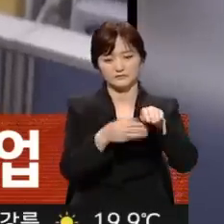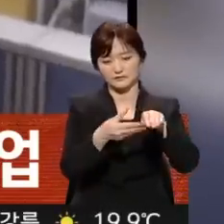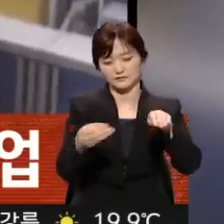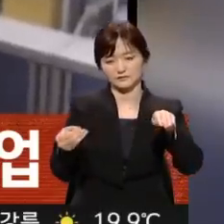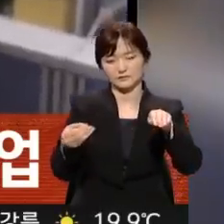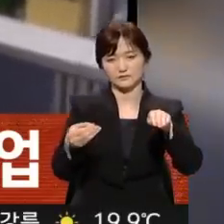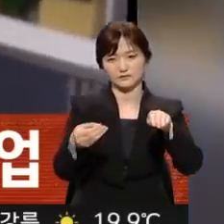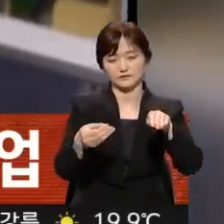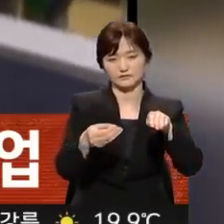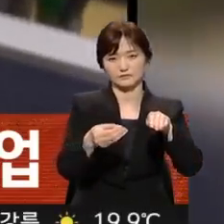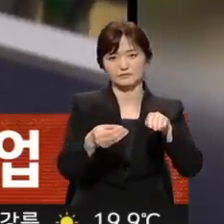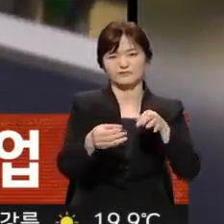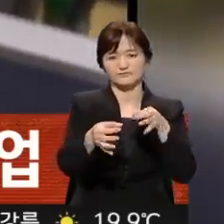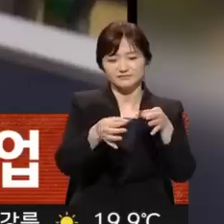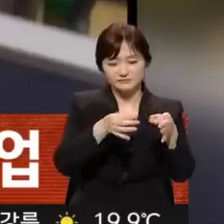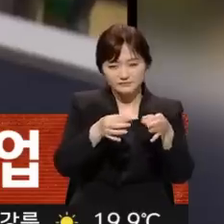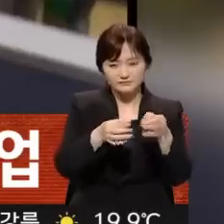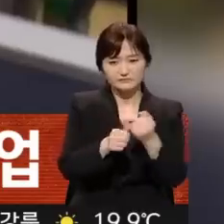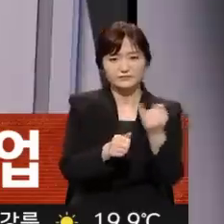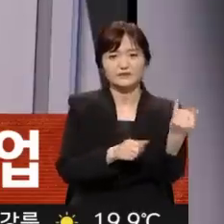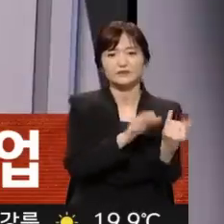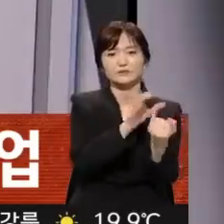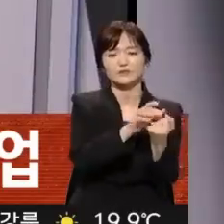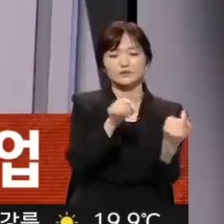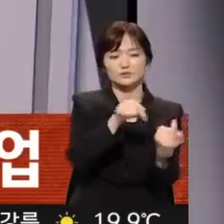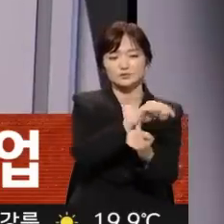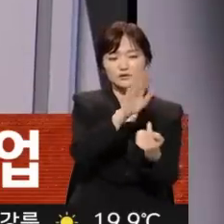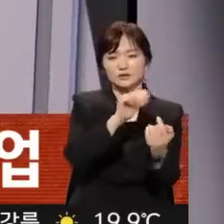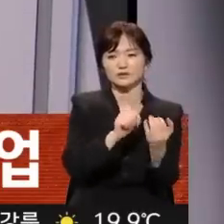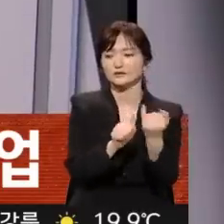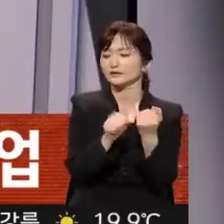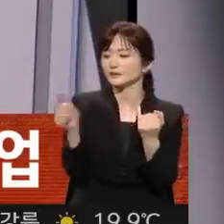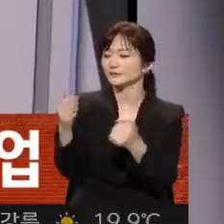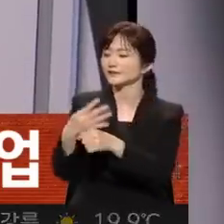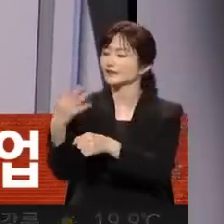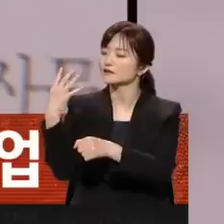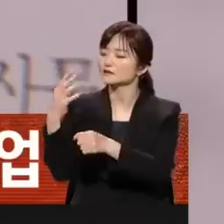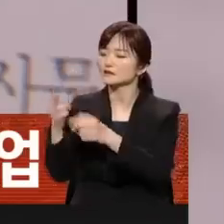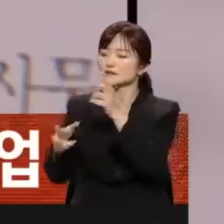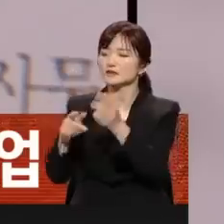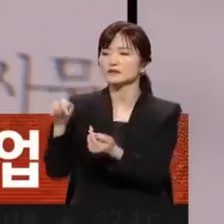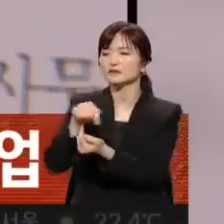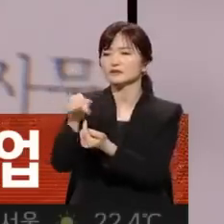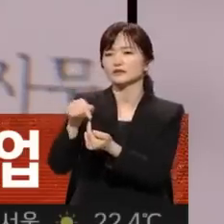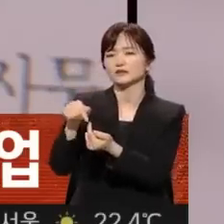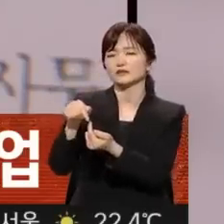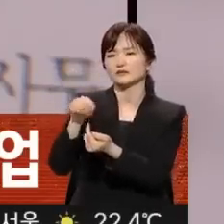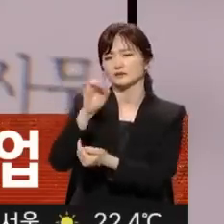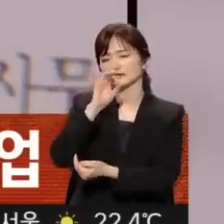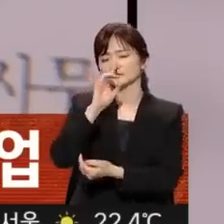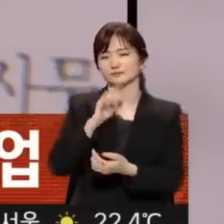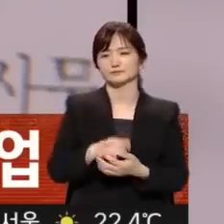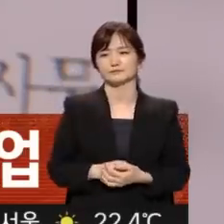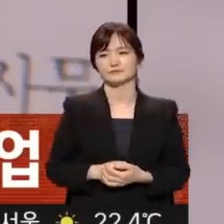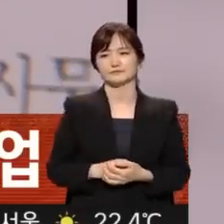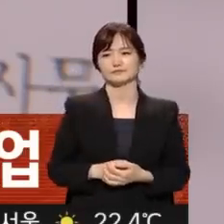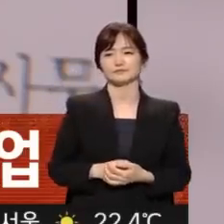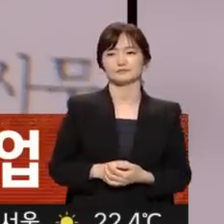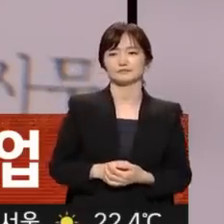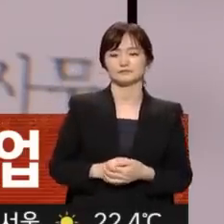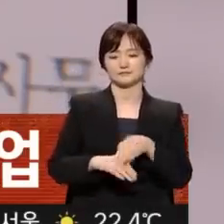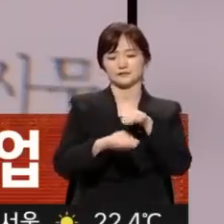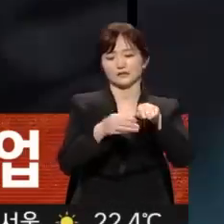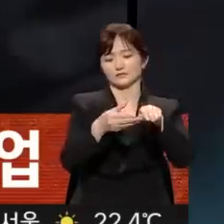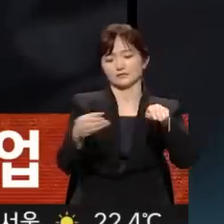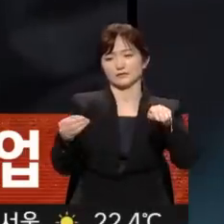아내가 운영했던 것이 아니라 남편이 4년 전에 사업을 이제 시작을 했는데요. 너무 안 풀렸어요. 그래서 거의 이게 렌트카